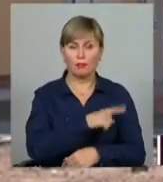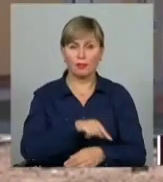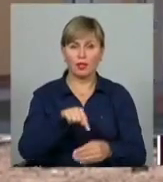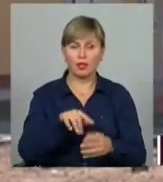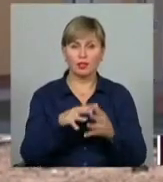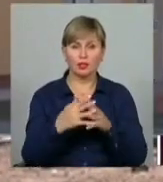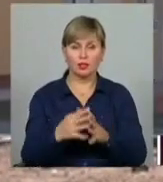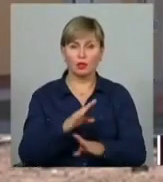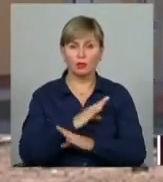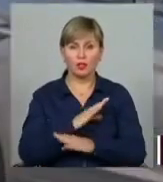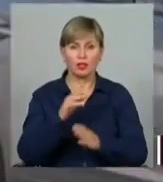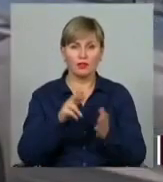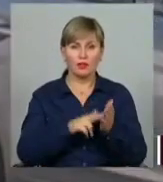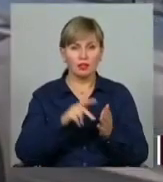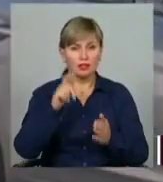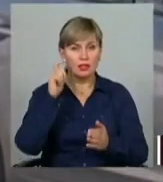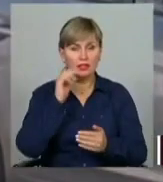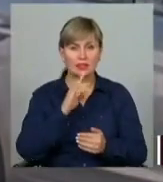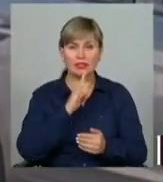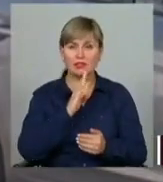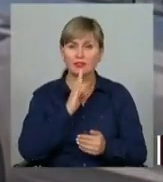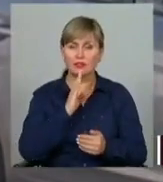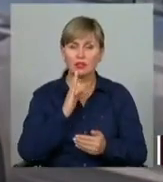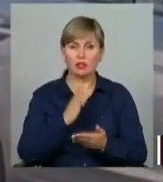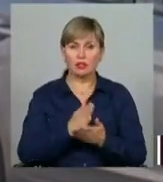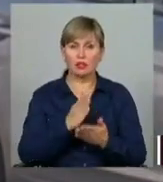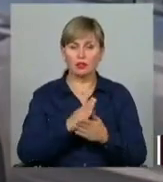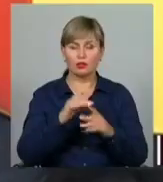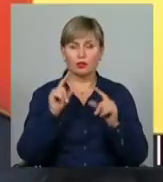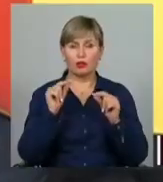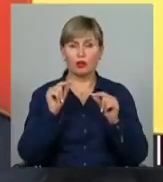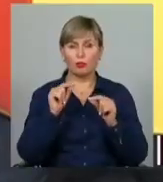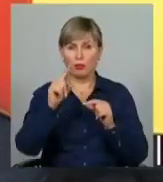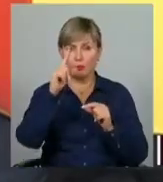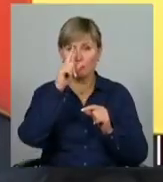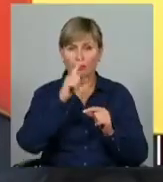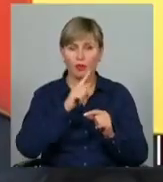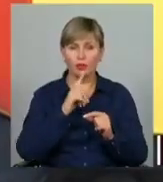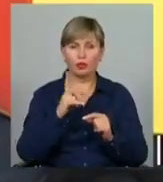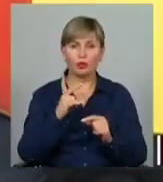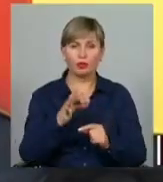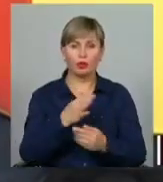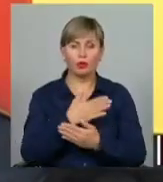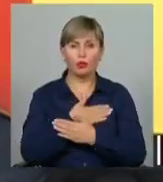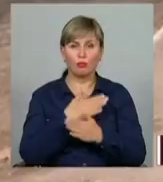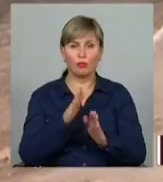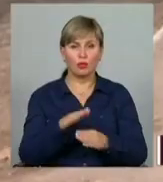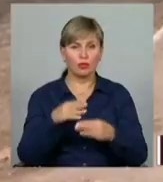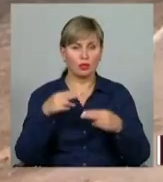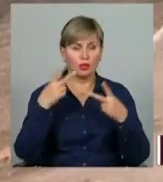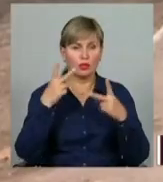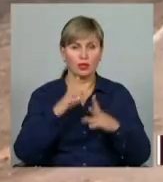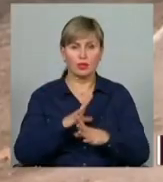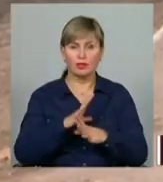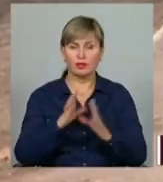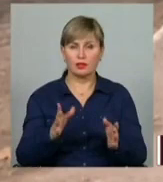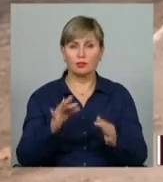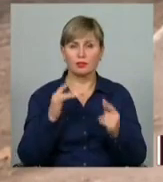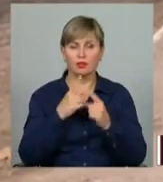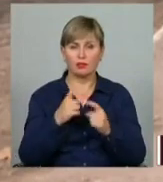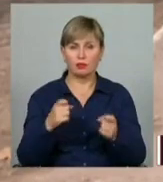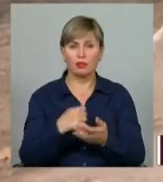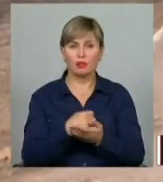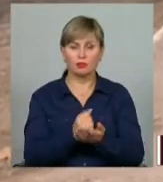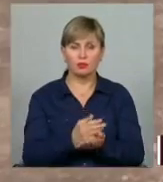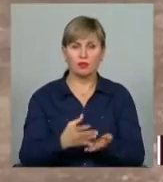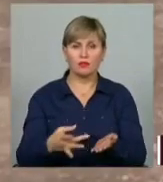Щелек скончалась 8-летняя девочка. Она находилась в коме больше месяца, но умерла, не приходя в сознание. Информацию подтвердили